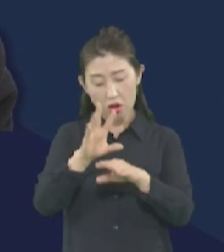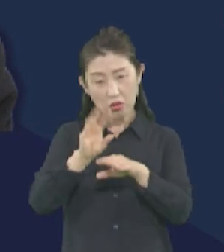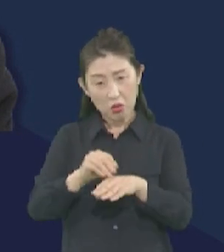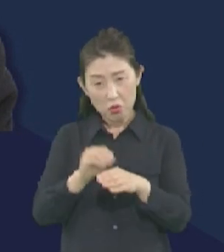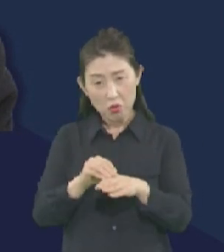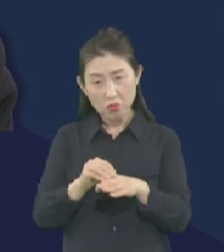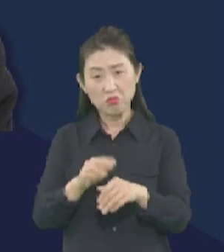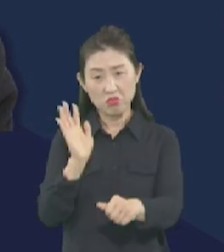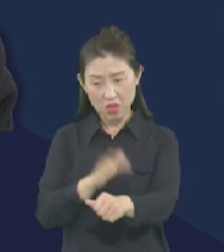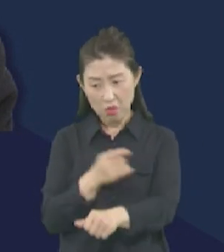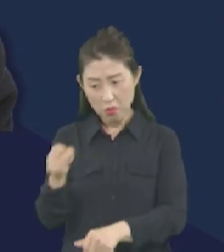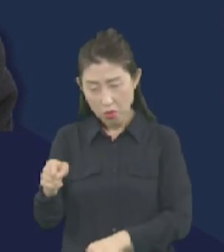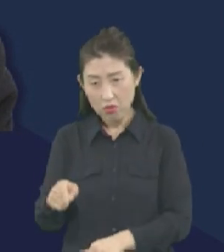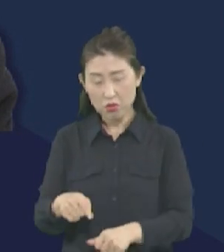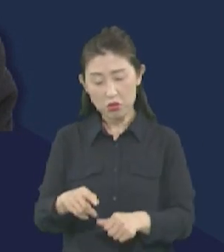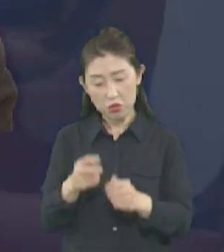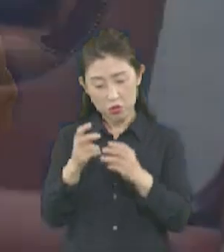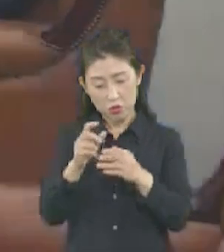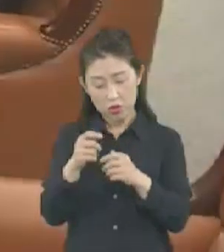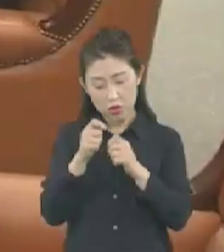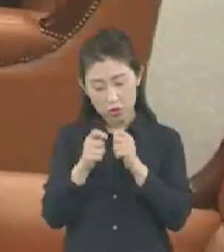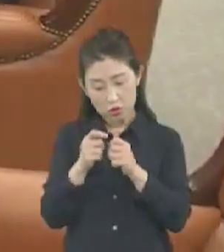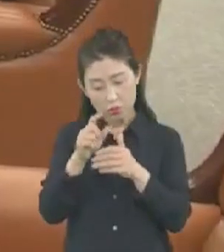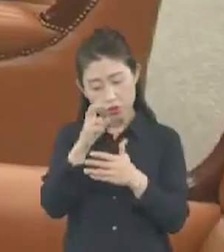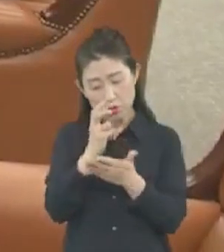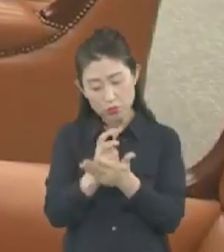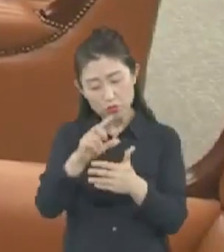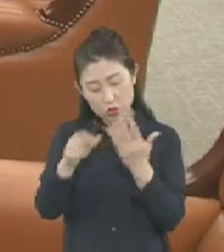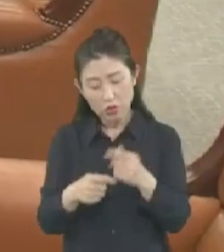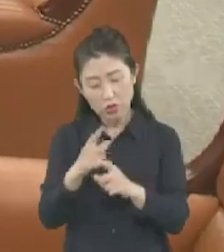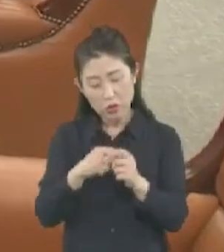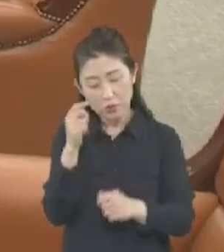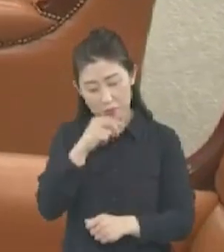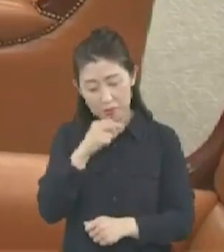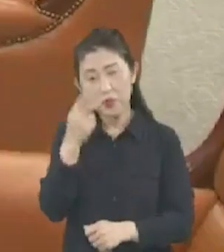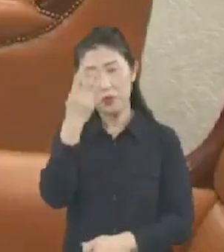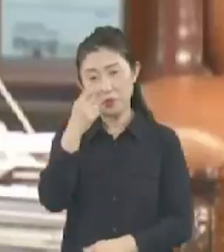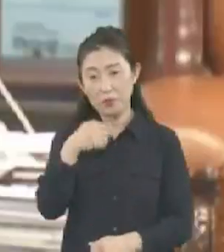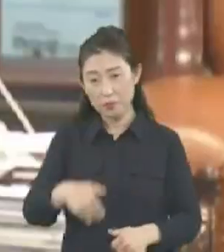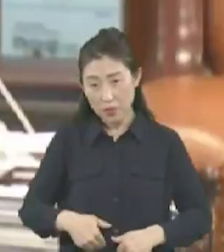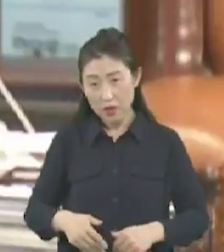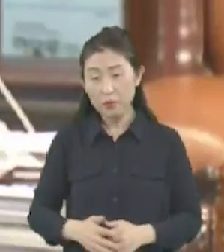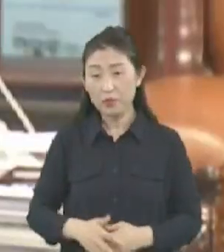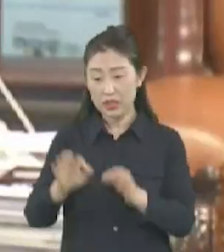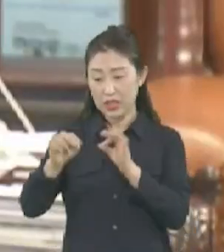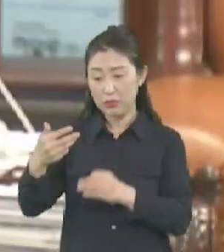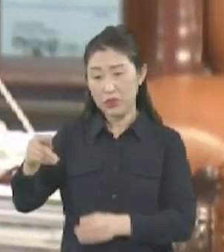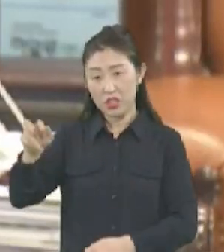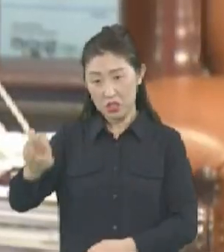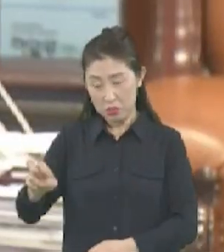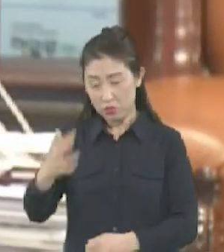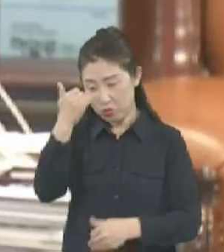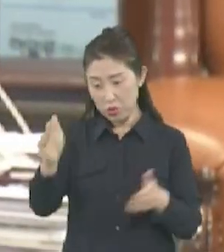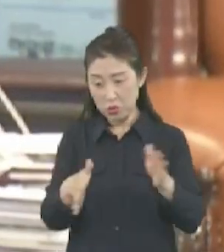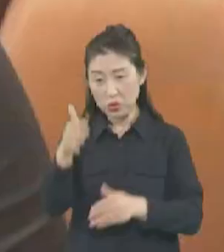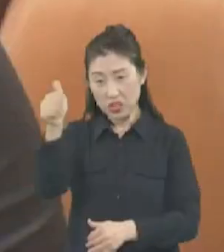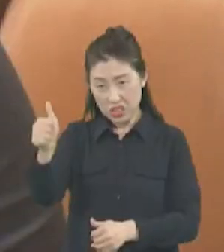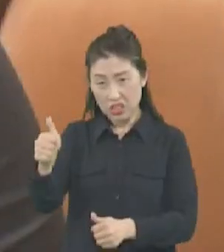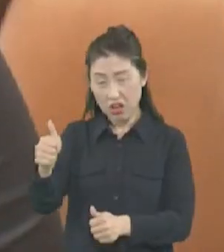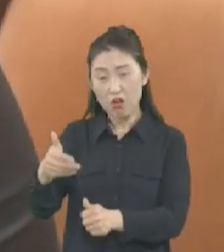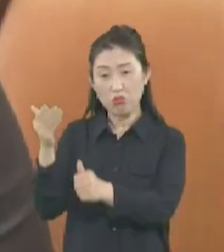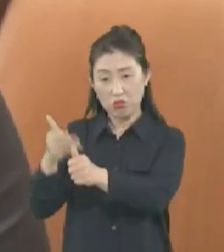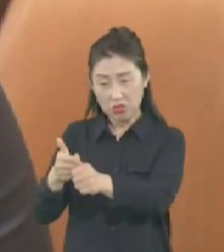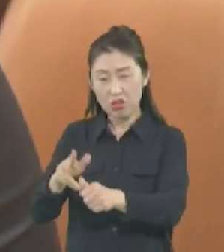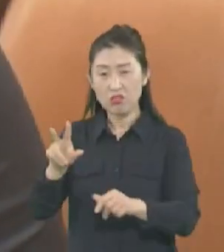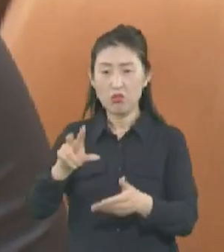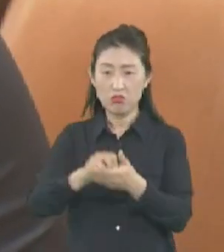더 검토해야 한다고 반박했습니다. 당 지도부가 김태흠 현 의원에게 충남도지사 출마를 권유해 비롯된